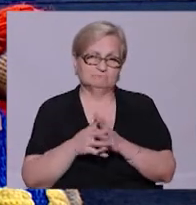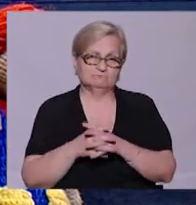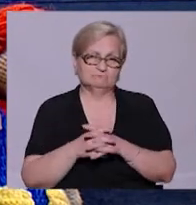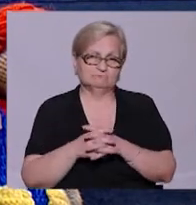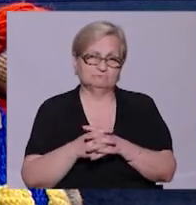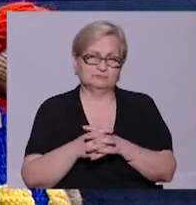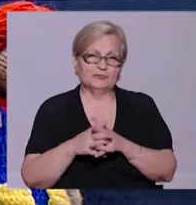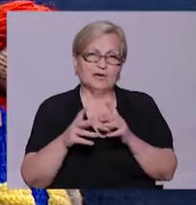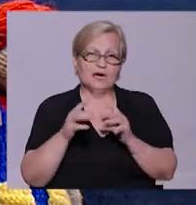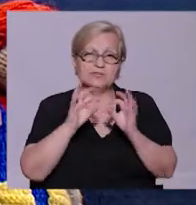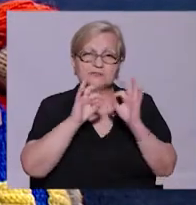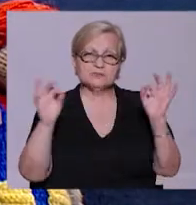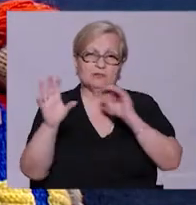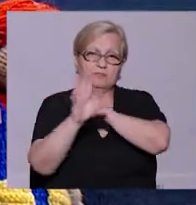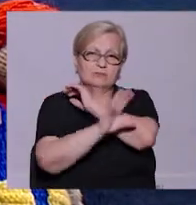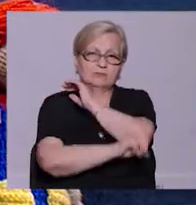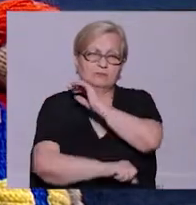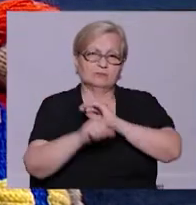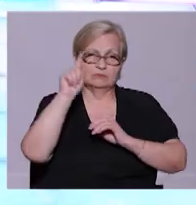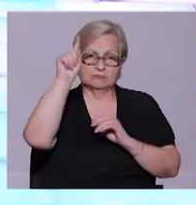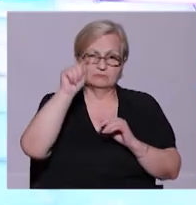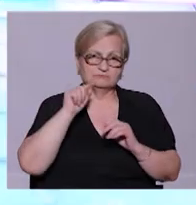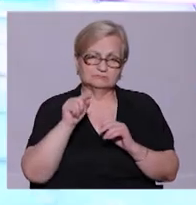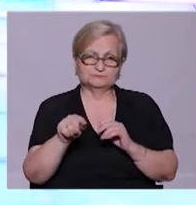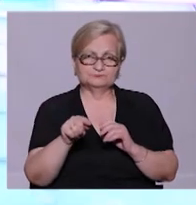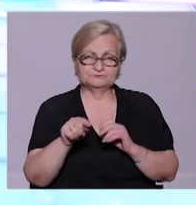და წინადადების ბოლოში, ალბათ ეს ისეთი